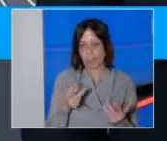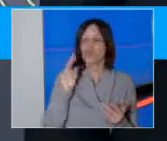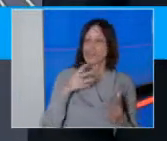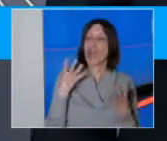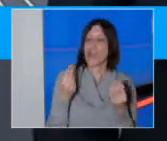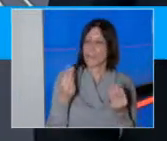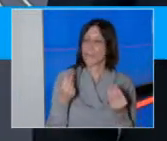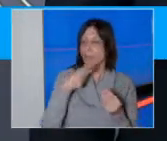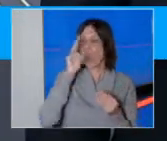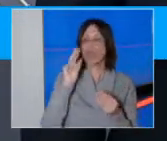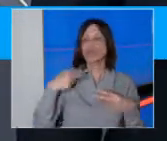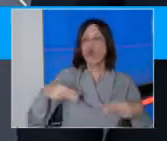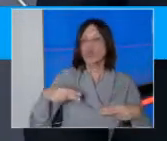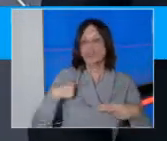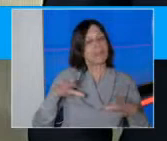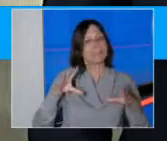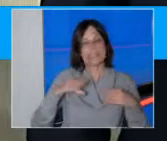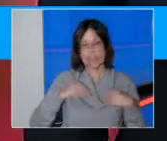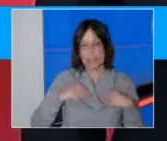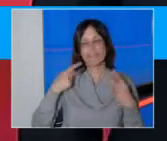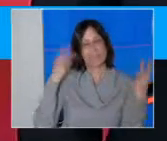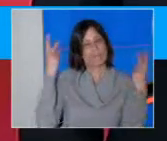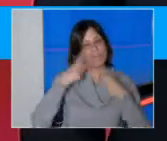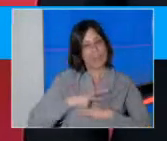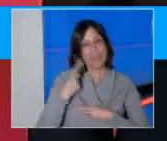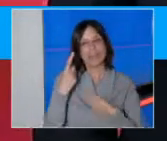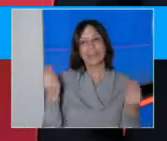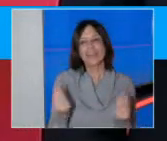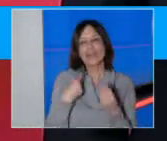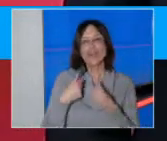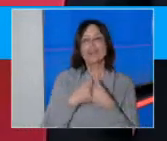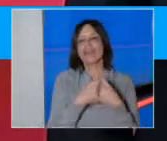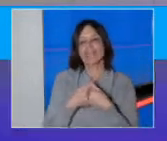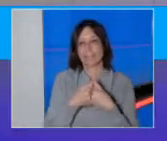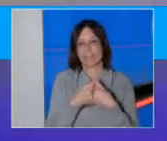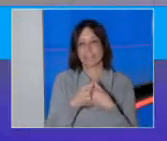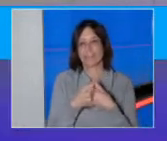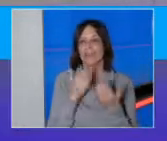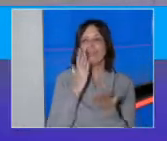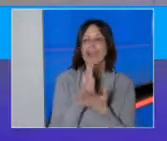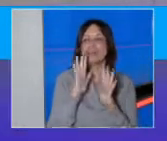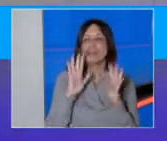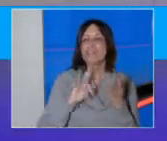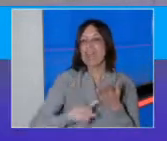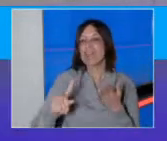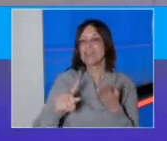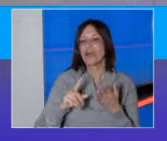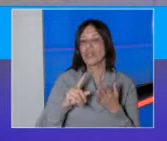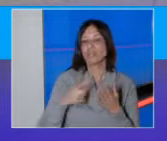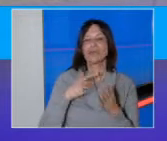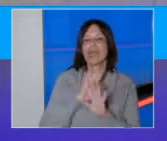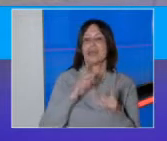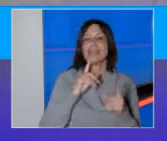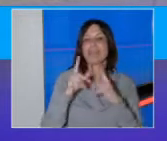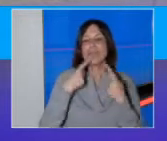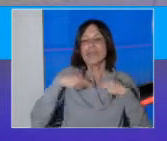המון הורים שחוששים, ואנחנו מסכימים איתם, אנחנו גם מבינים אותם. אחד הדברים שאנחנו נאבקים עליו, כבר 9.5 חודשים אין דיון בוועדת חינוך